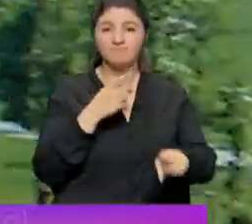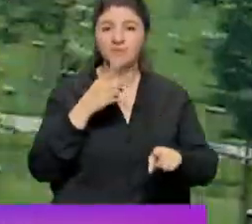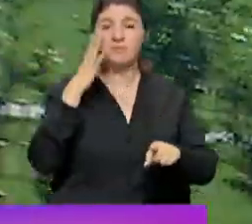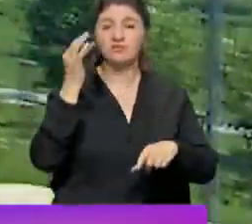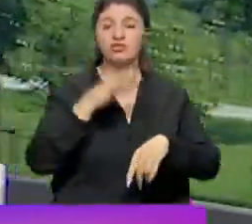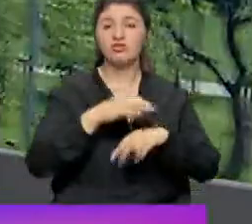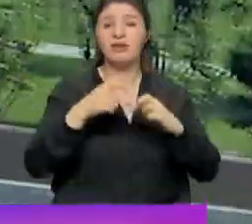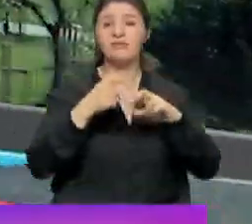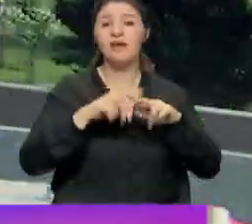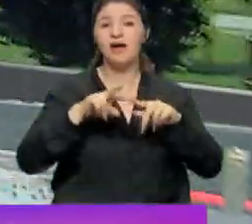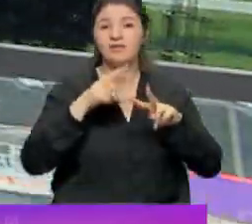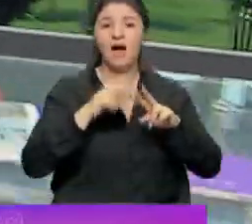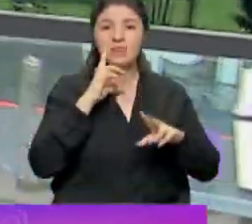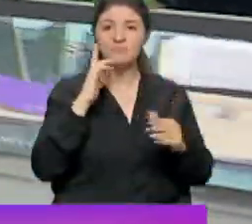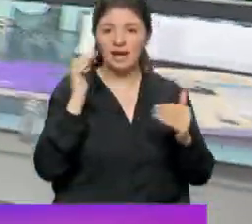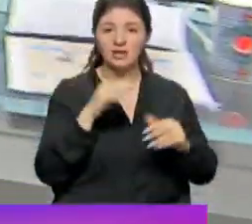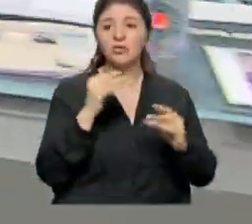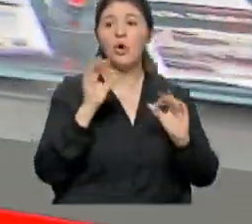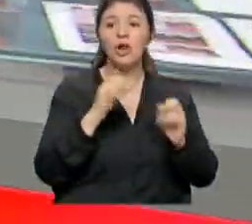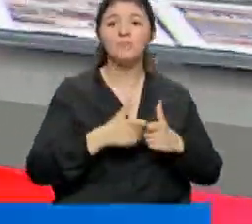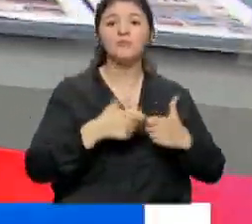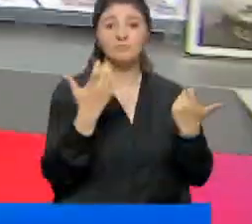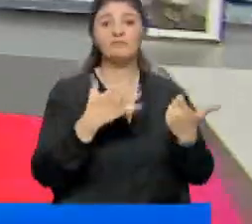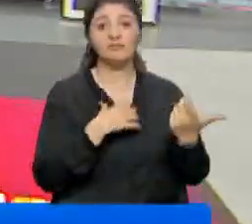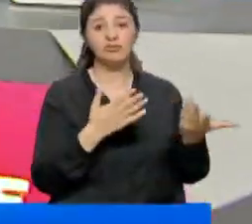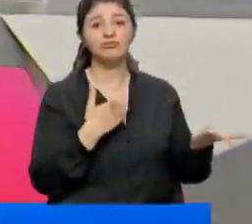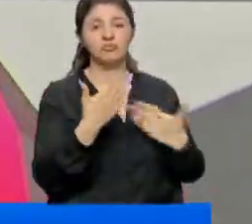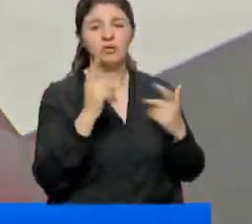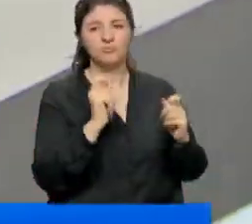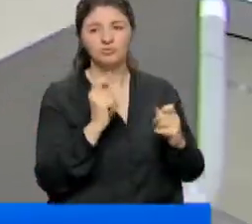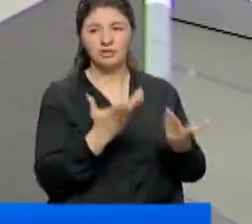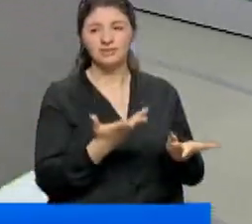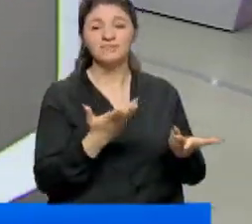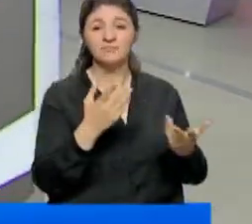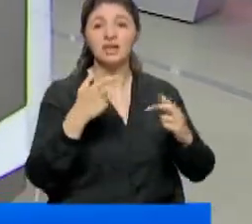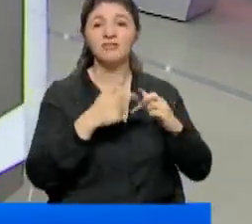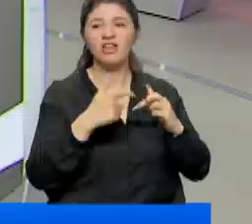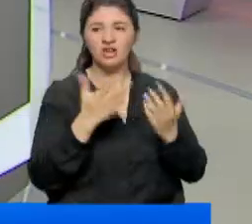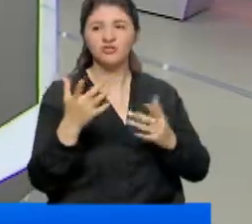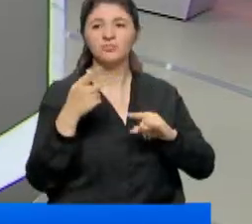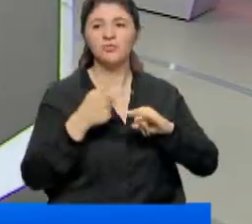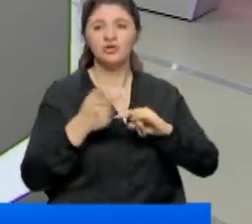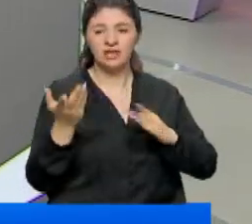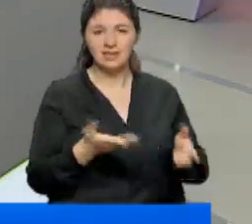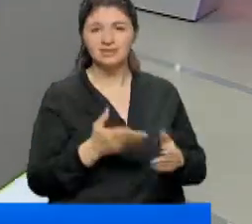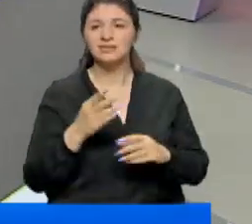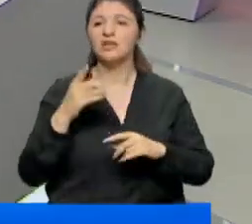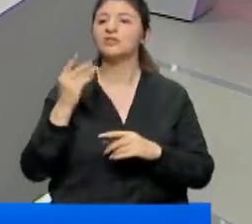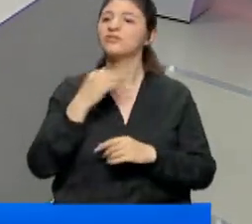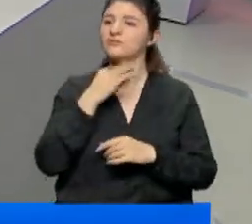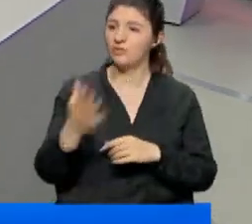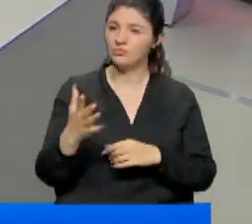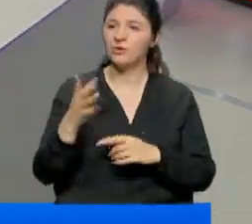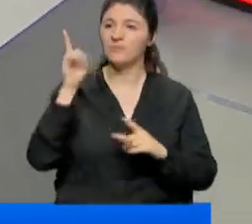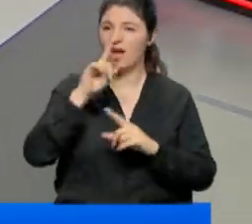Dr Rana Karabudak geldi Çok önemli gelişmeleri kesili konuşacağız bu Danacı Hoş geldiniz Çok teşekkür